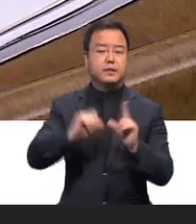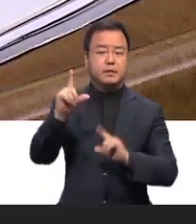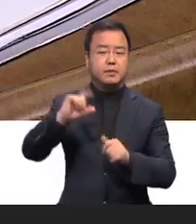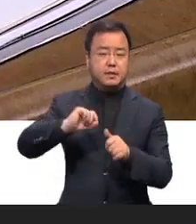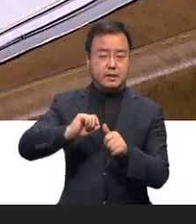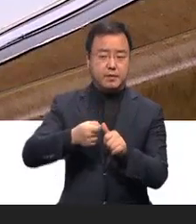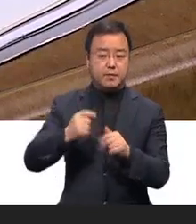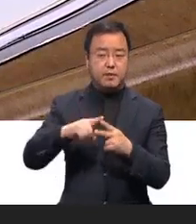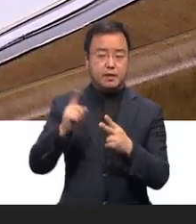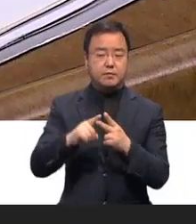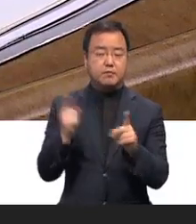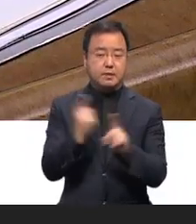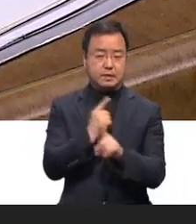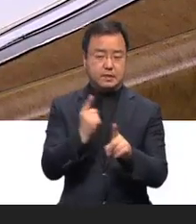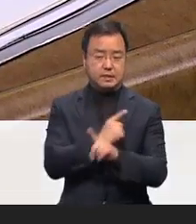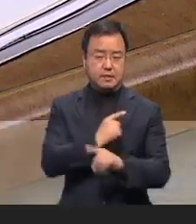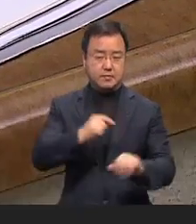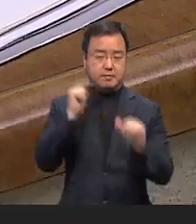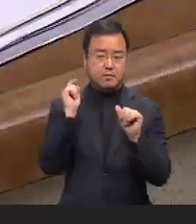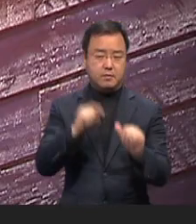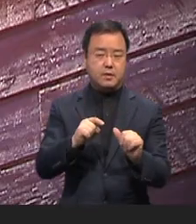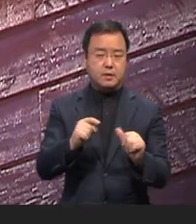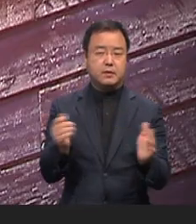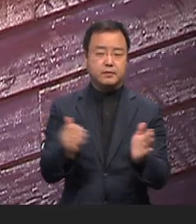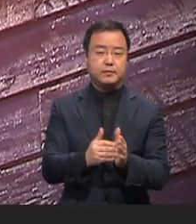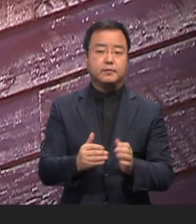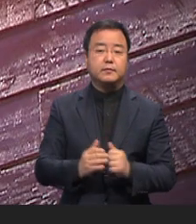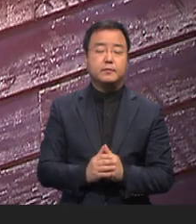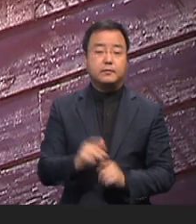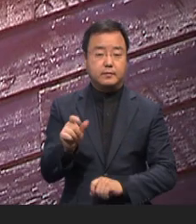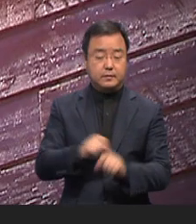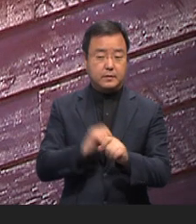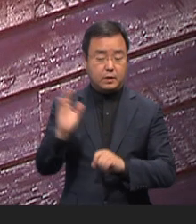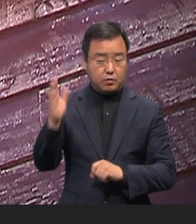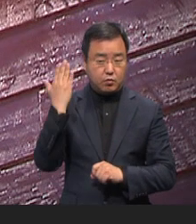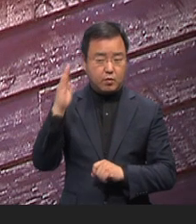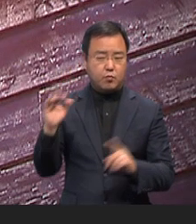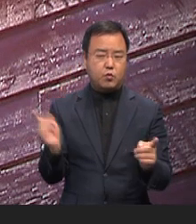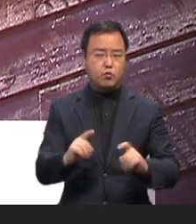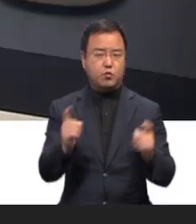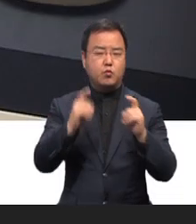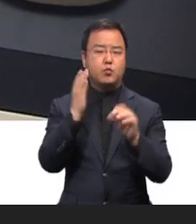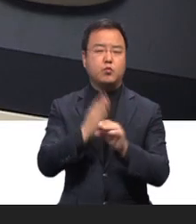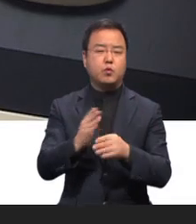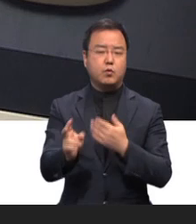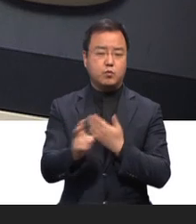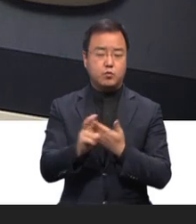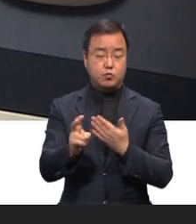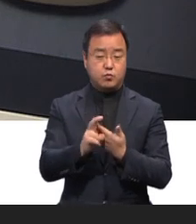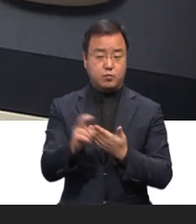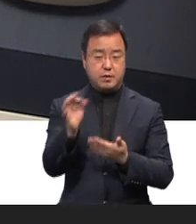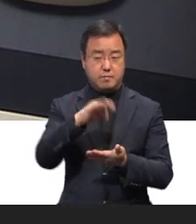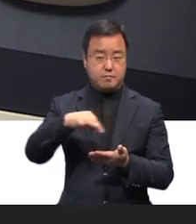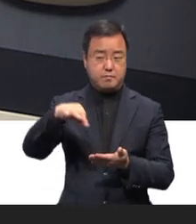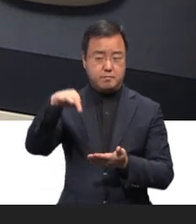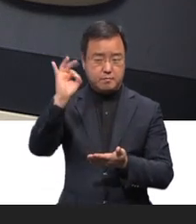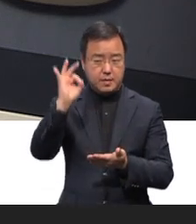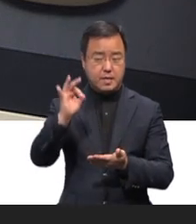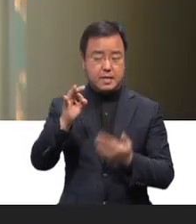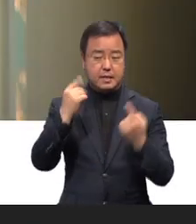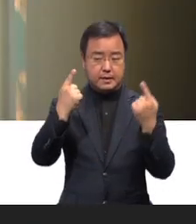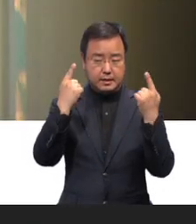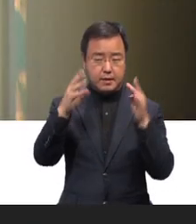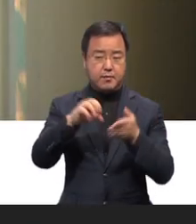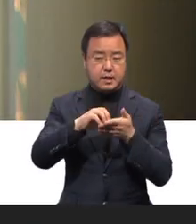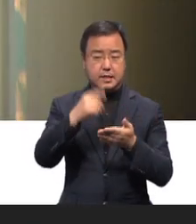시정명령 등의 처분만 내려졌습니다 특히 최근 논란이 되고 있는 불법 고액 입시컨설팅 은 인터넷